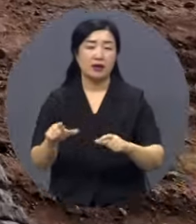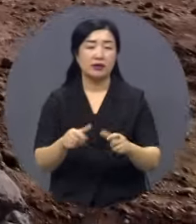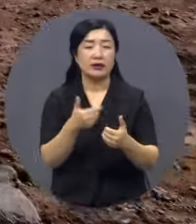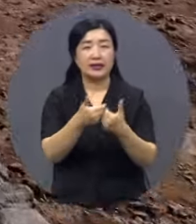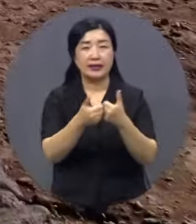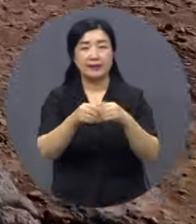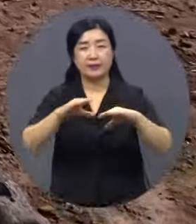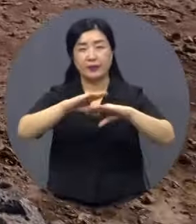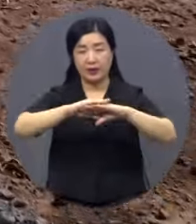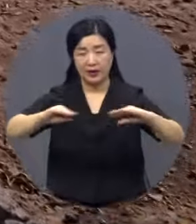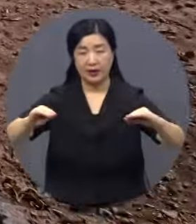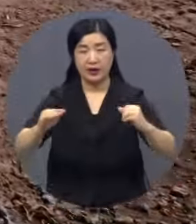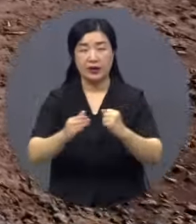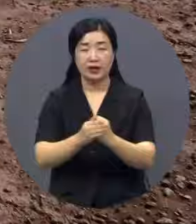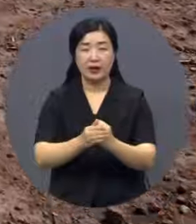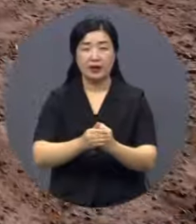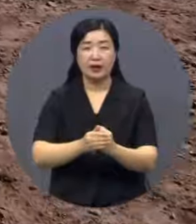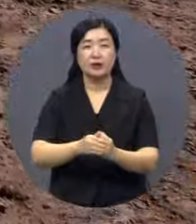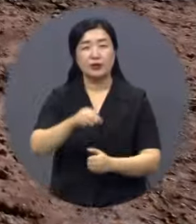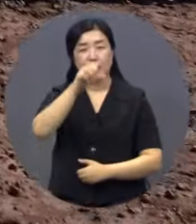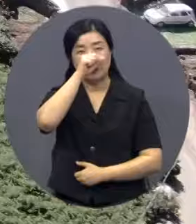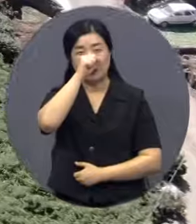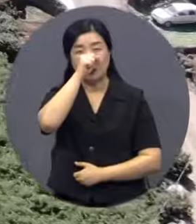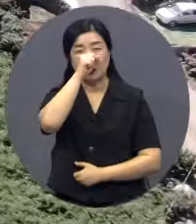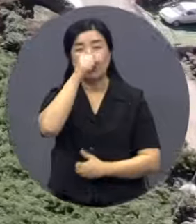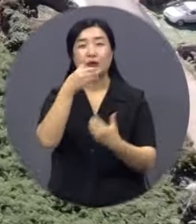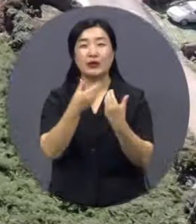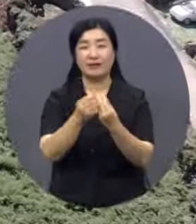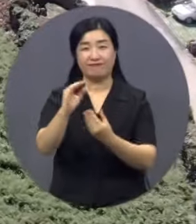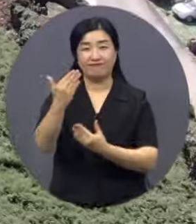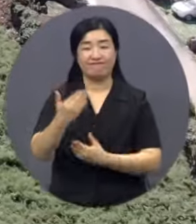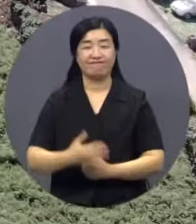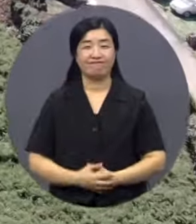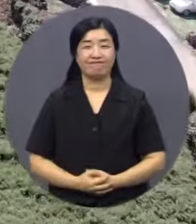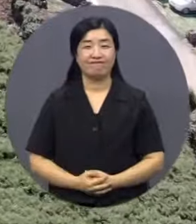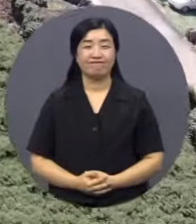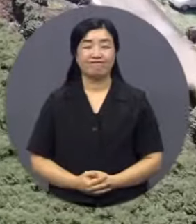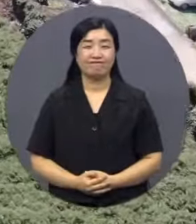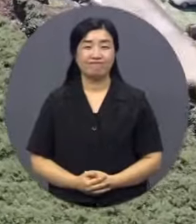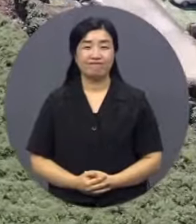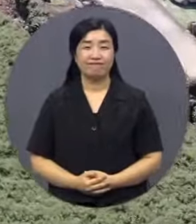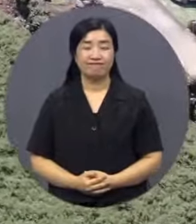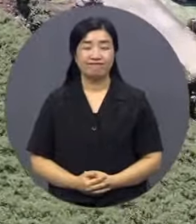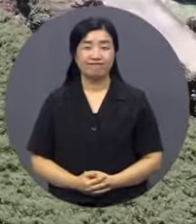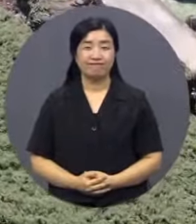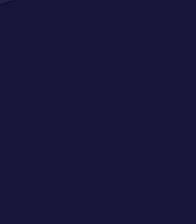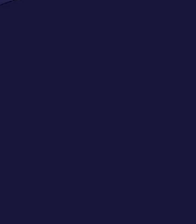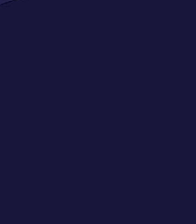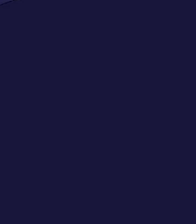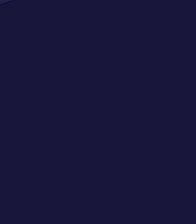갈등도 해소하는 모범 사례가 되고 있습니다. MBC 뉴스 조름이야.